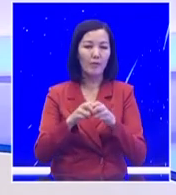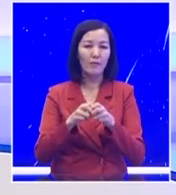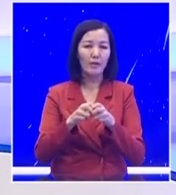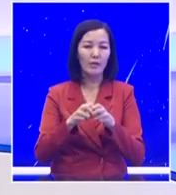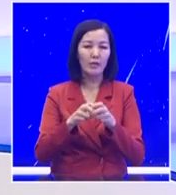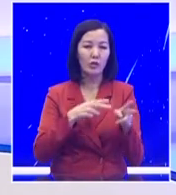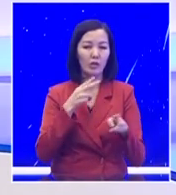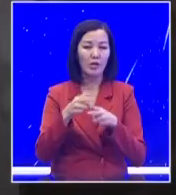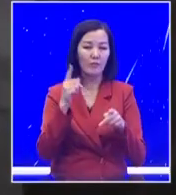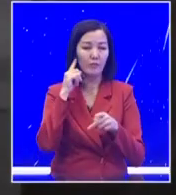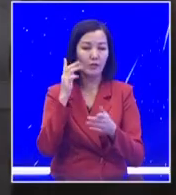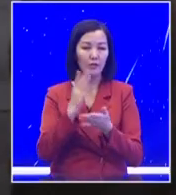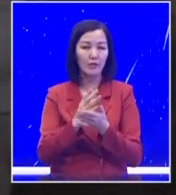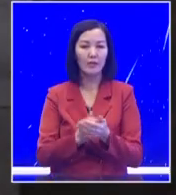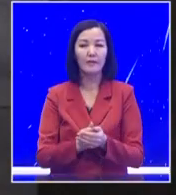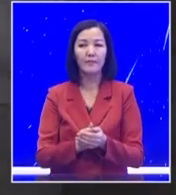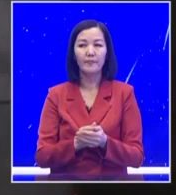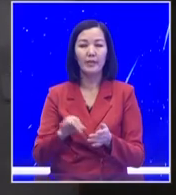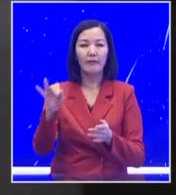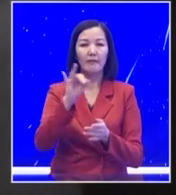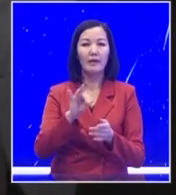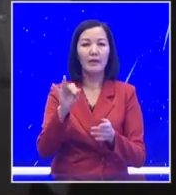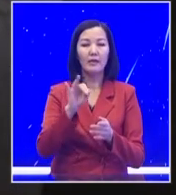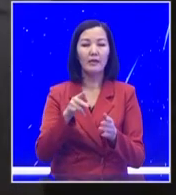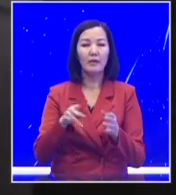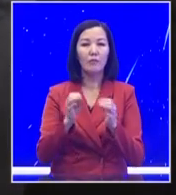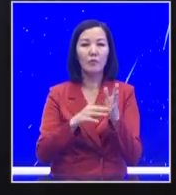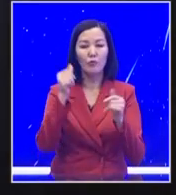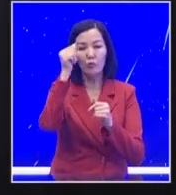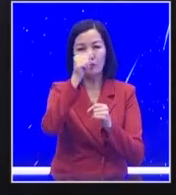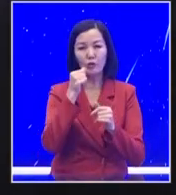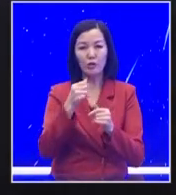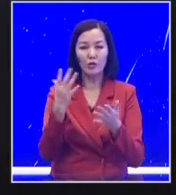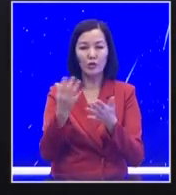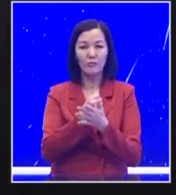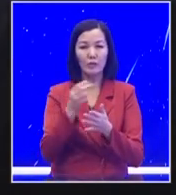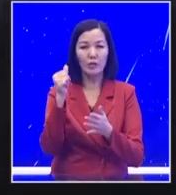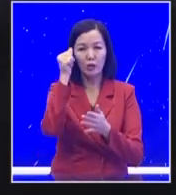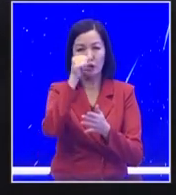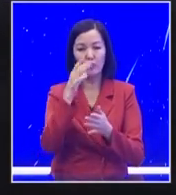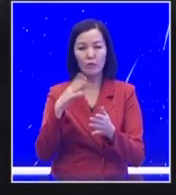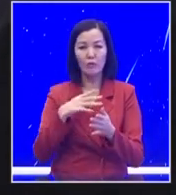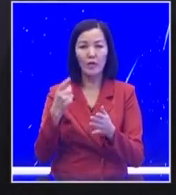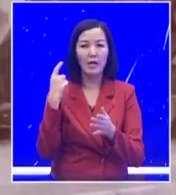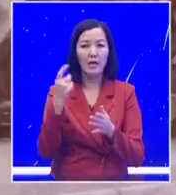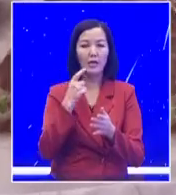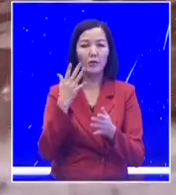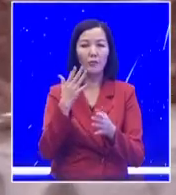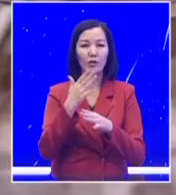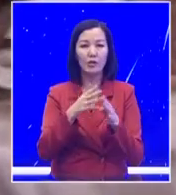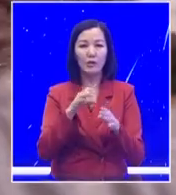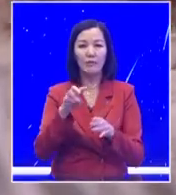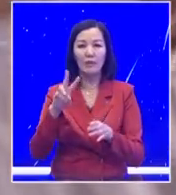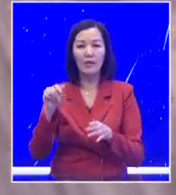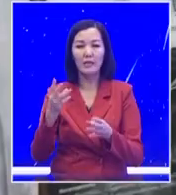тыңдады. Тарих қойнауына енген 2019 кегендіктер үшін жемісті жыл болды. Аудан экономикасына 5,5 миллиардтан